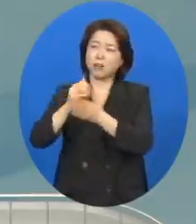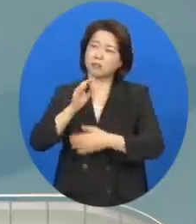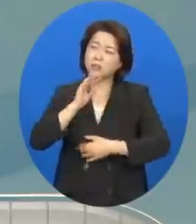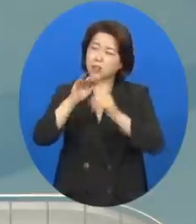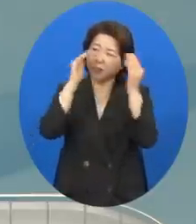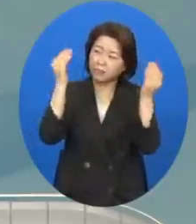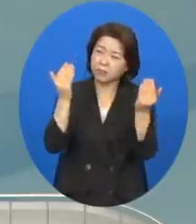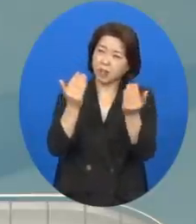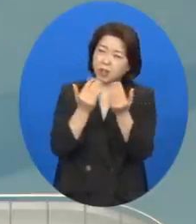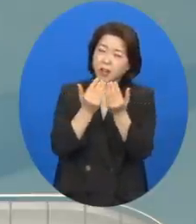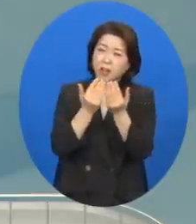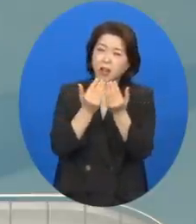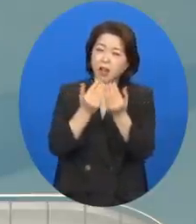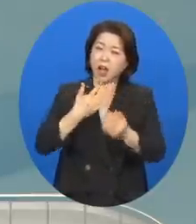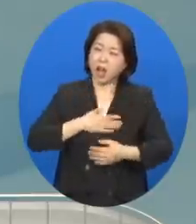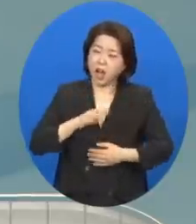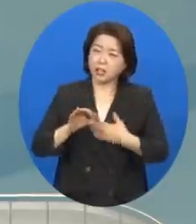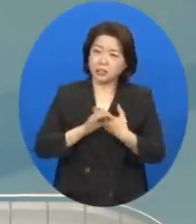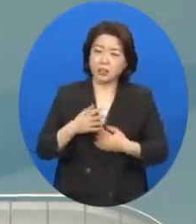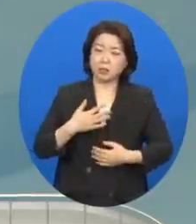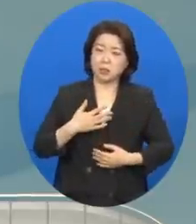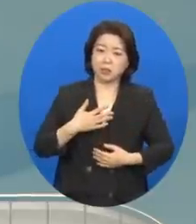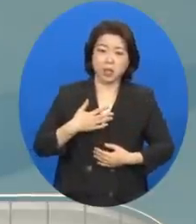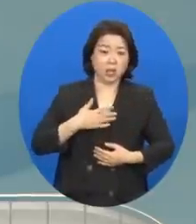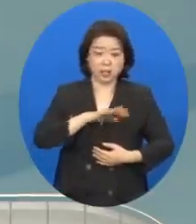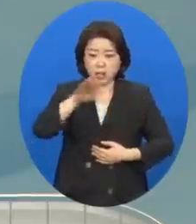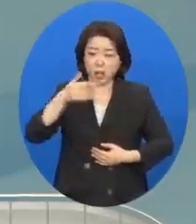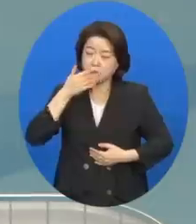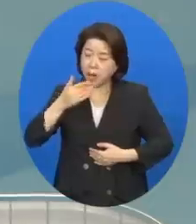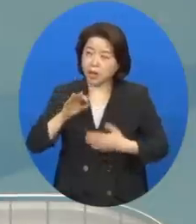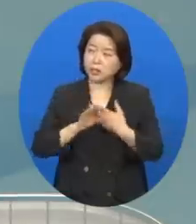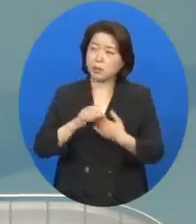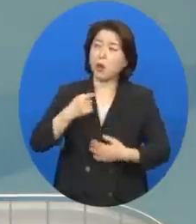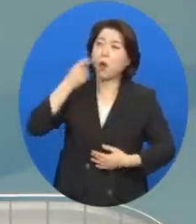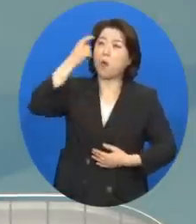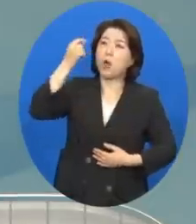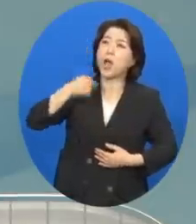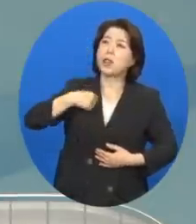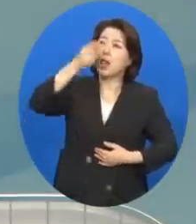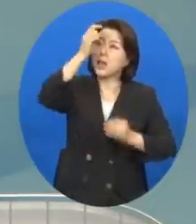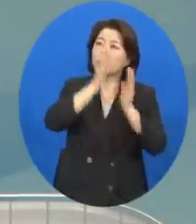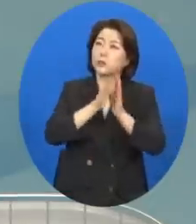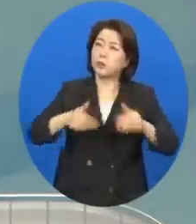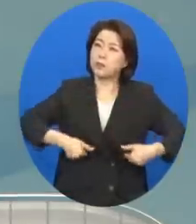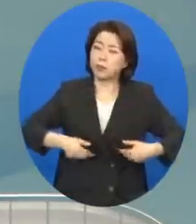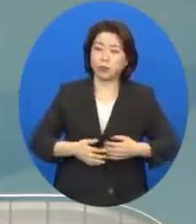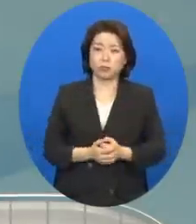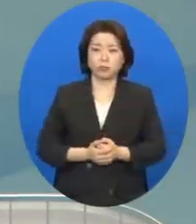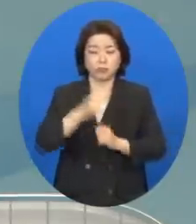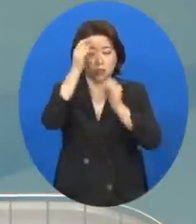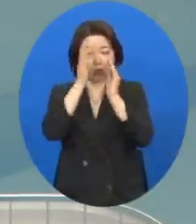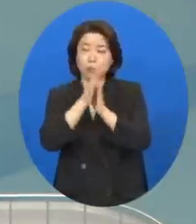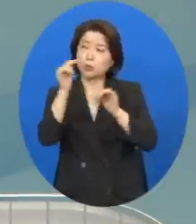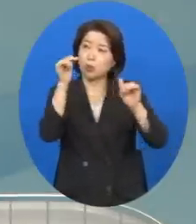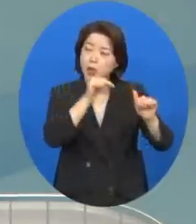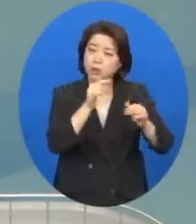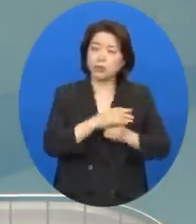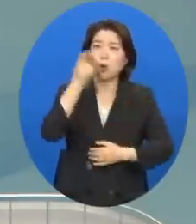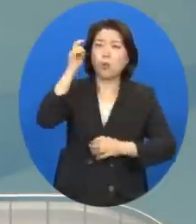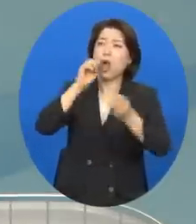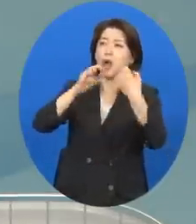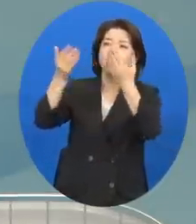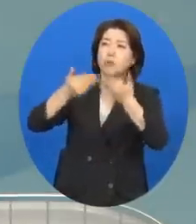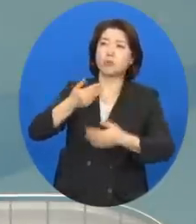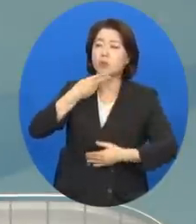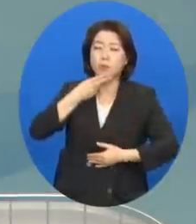것을 하신다면 왜 우리 기도가 꼭 필요하냐 하는 거예요. 또 기도하라고 그랬으면 왜 응답은 또 안 해주시느냐